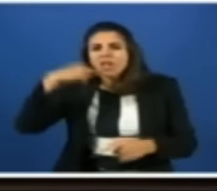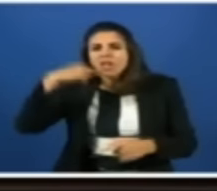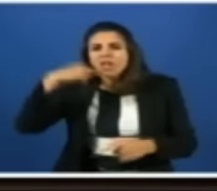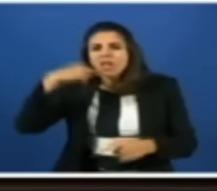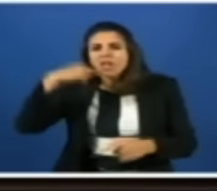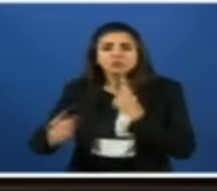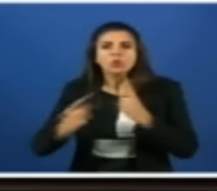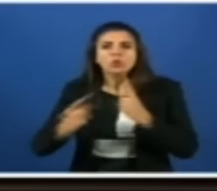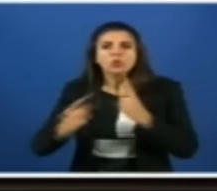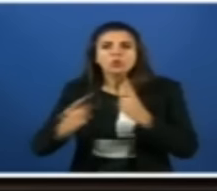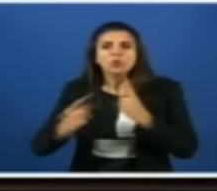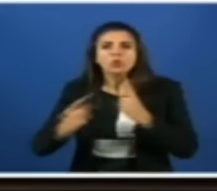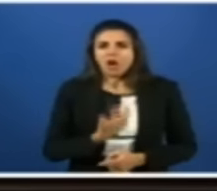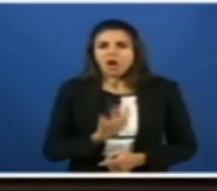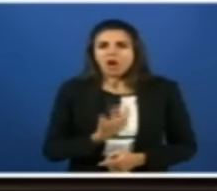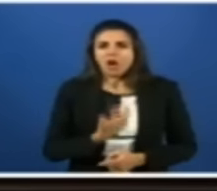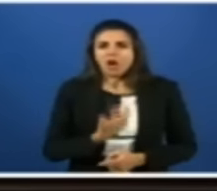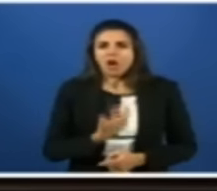anayasa meselesini